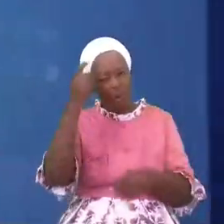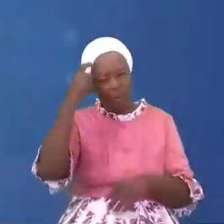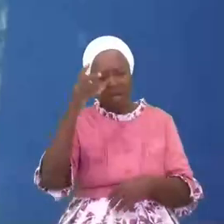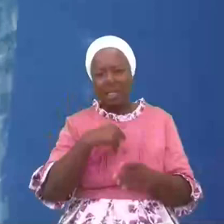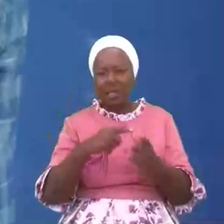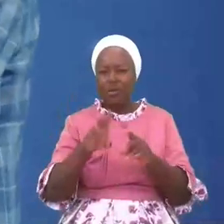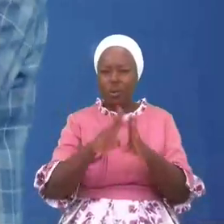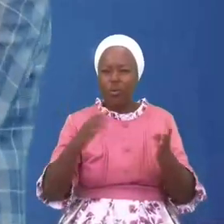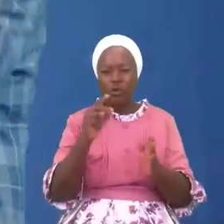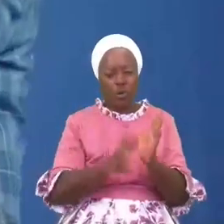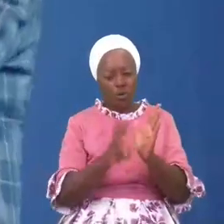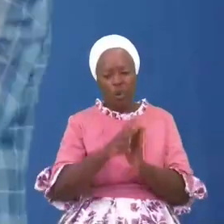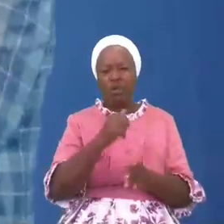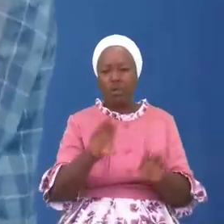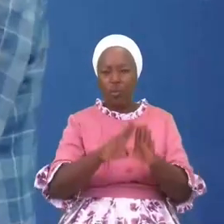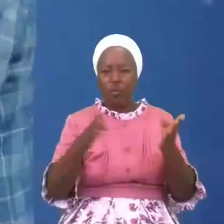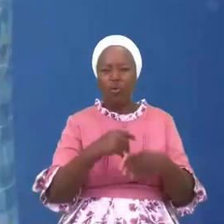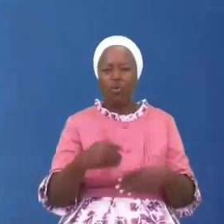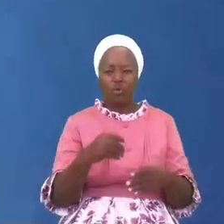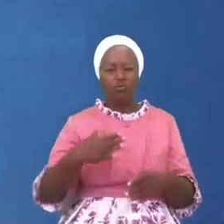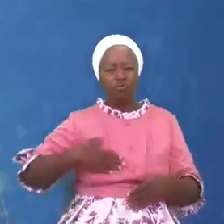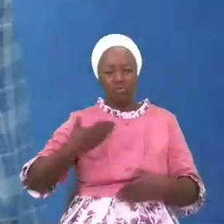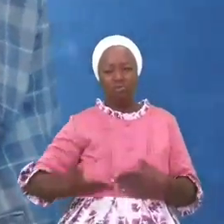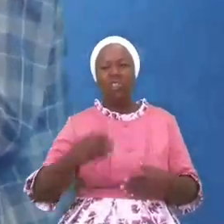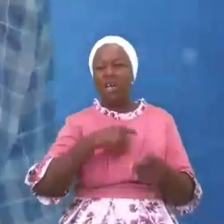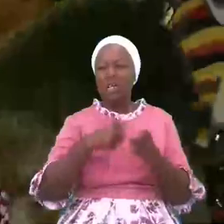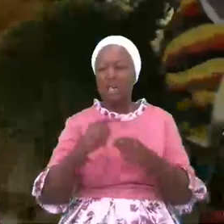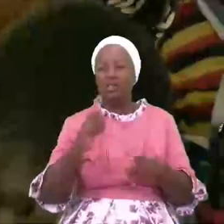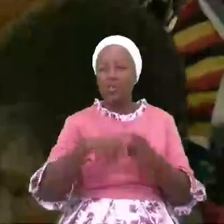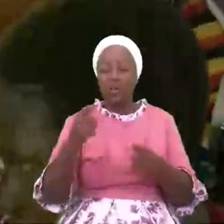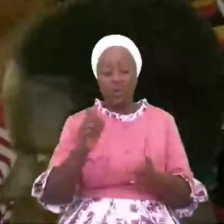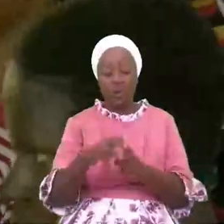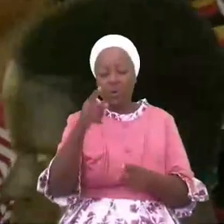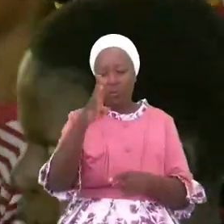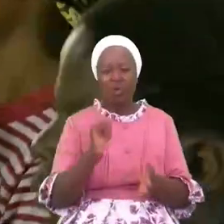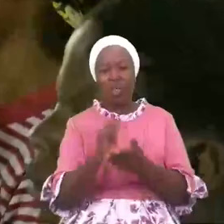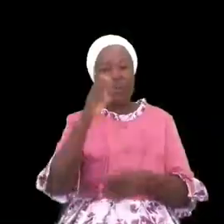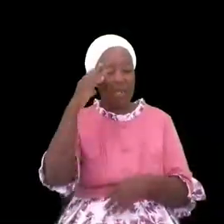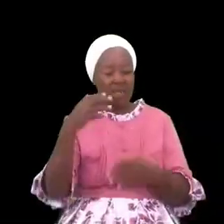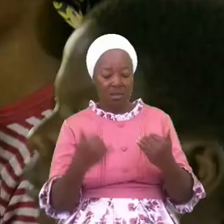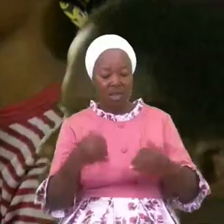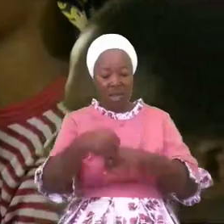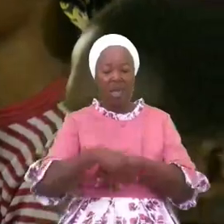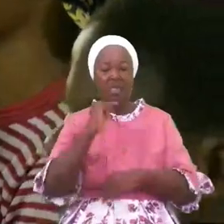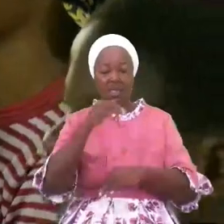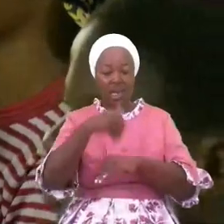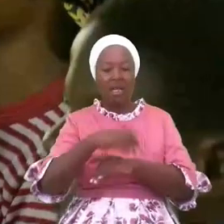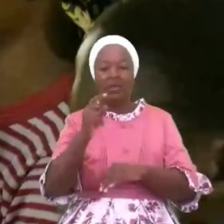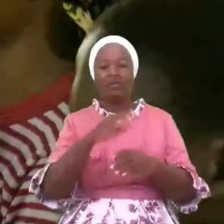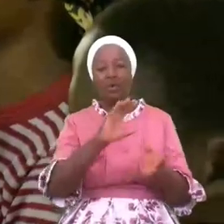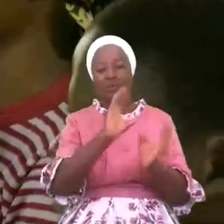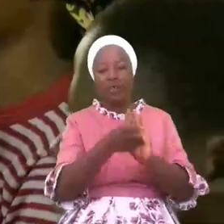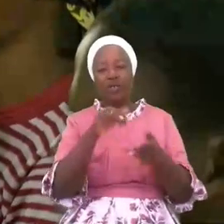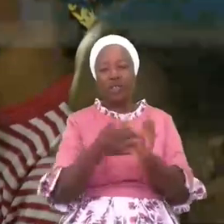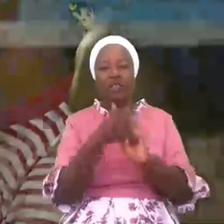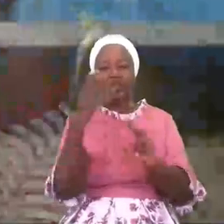tu ouvres ta volonté, tu ouvres ta volonté à la parole de Dieu que tu entends. Ce soir, c'est la soirée de ta